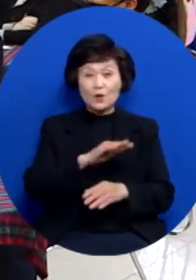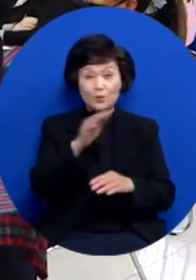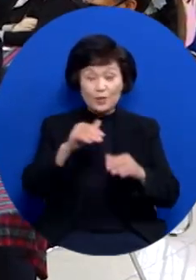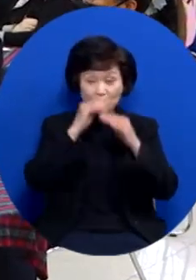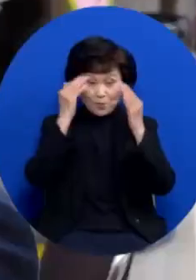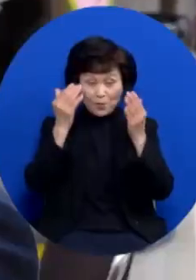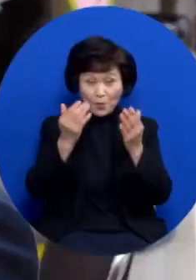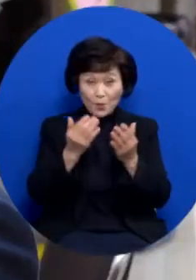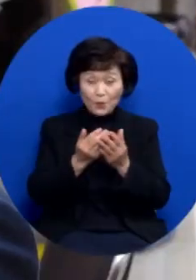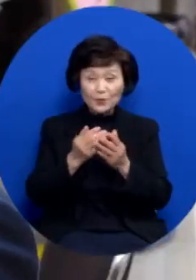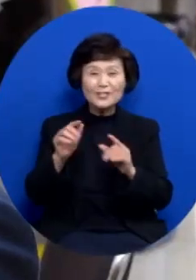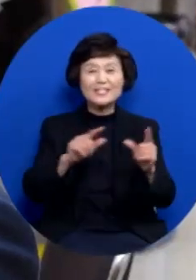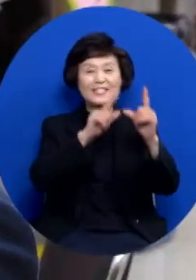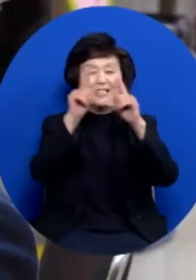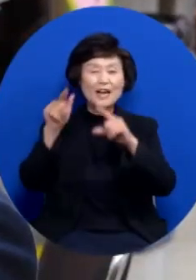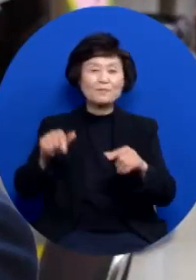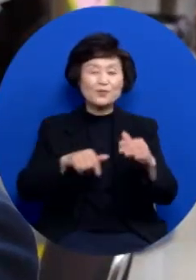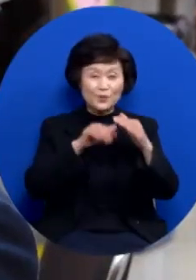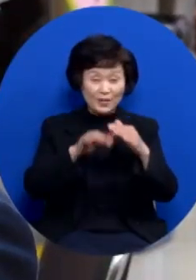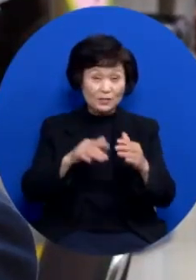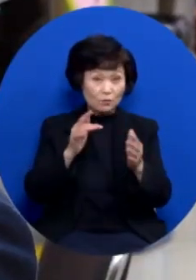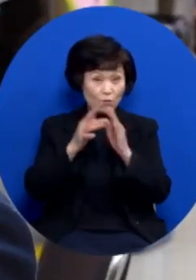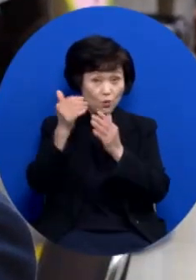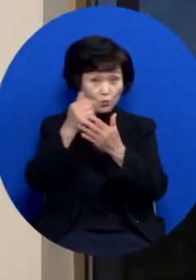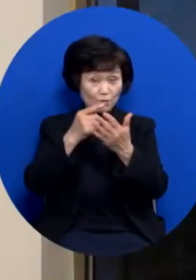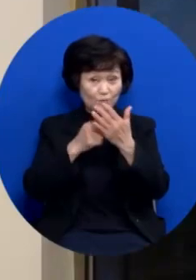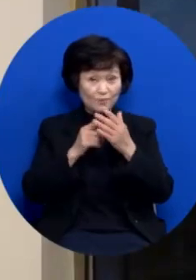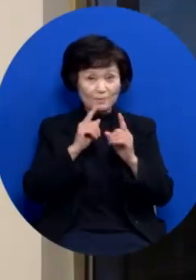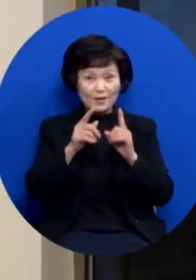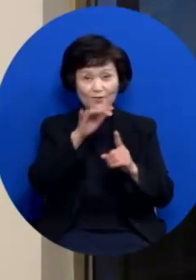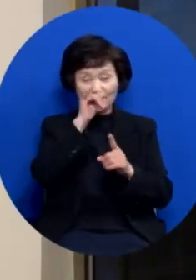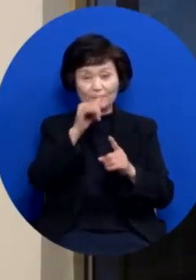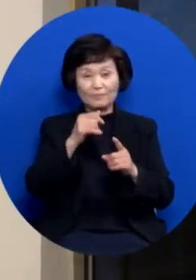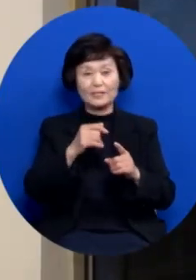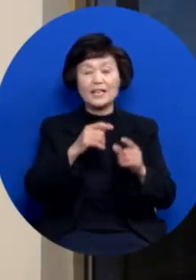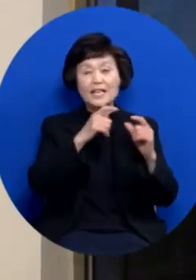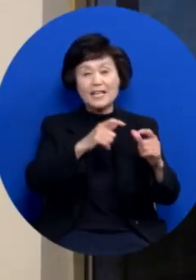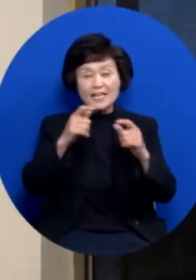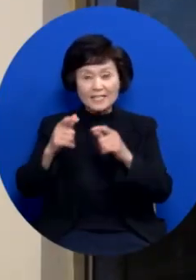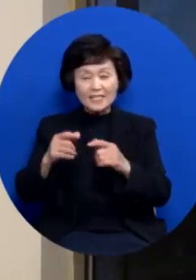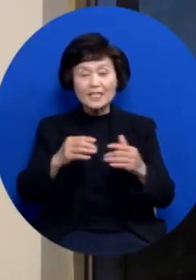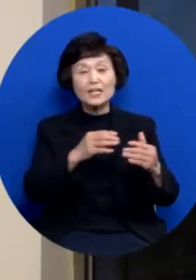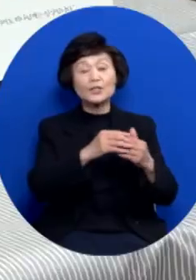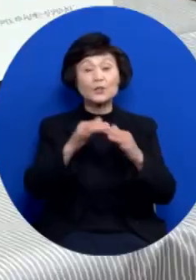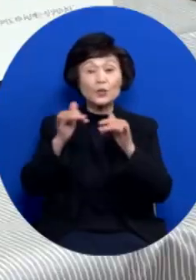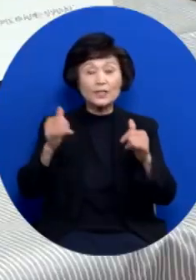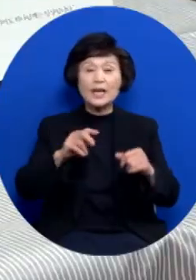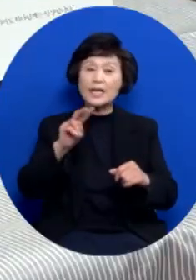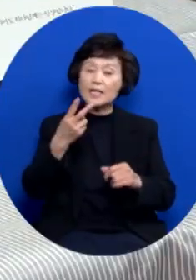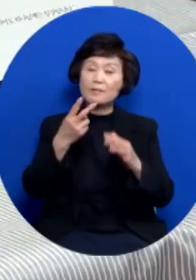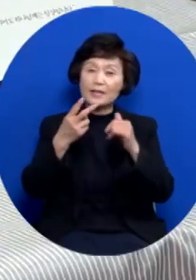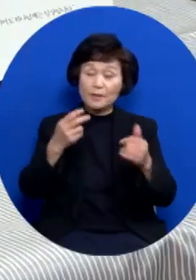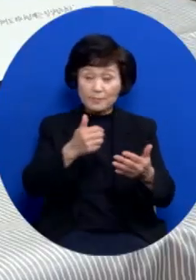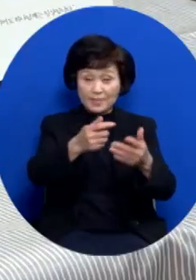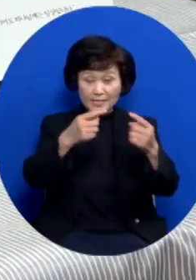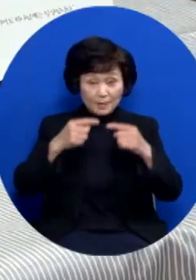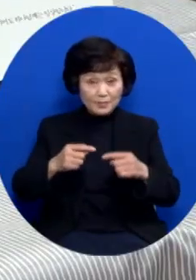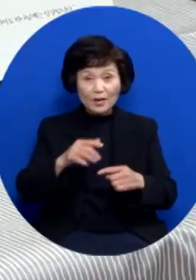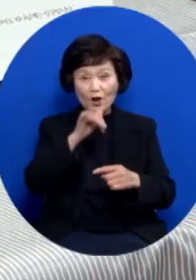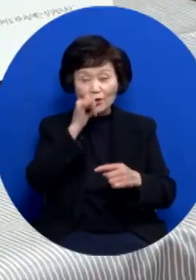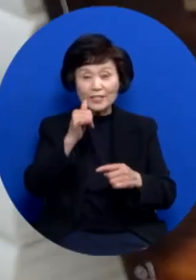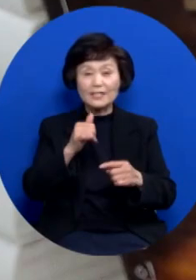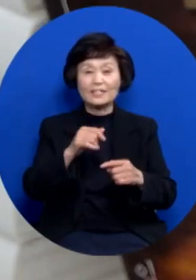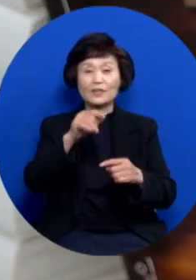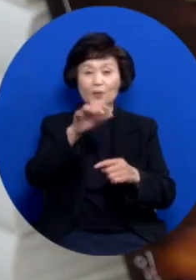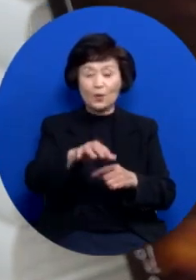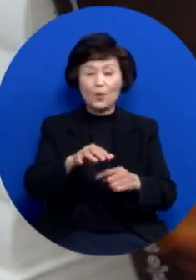삶에서도 나타나신다고 전했습니다. 지역 교계 지도자 등 200여 명이 참석한 행사는 북토크와 특별 공연,